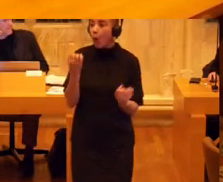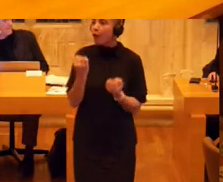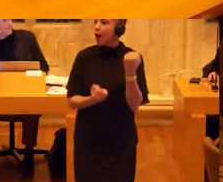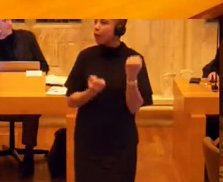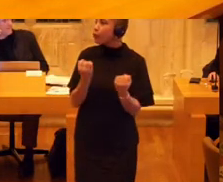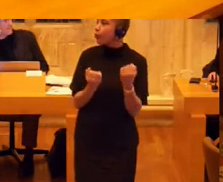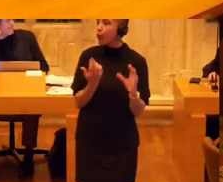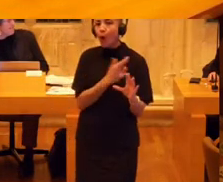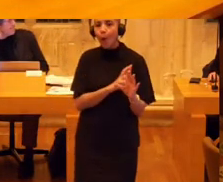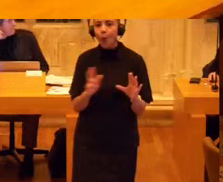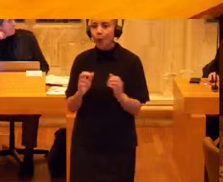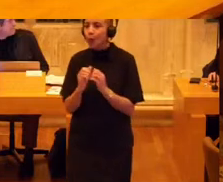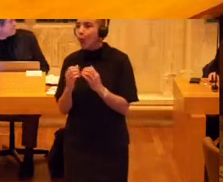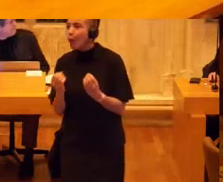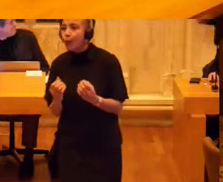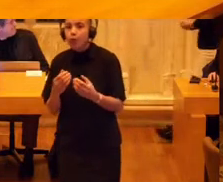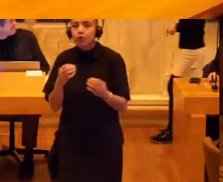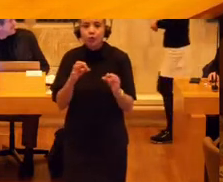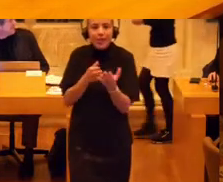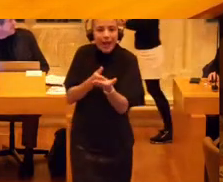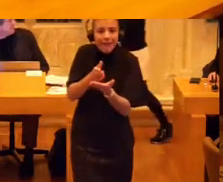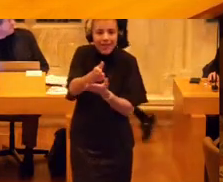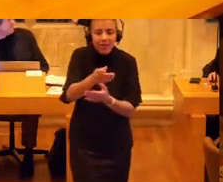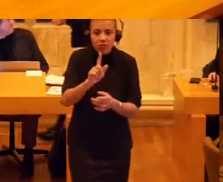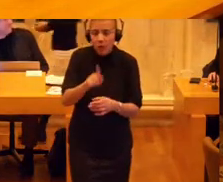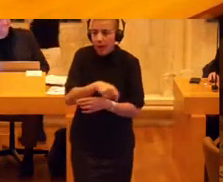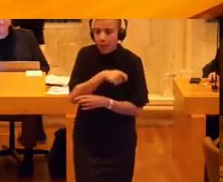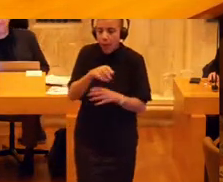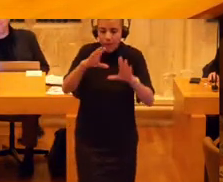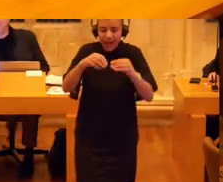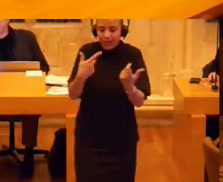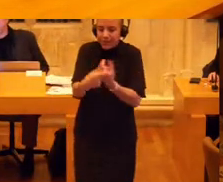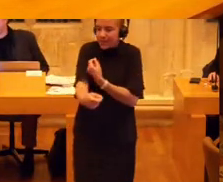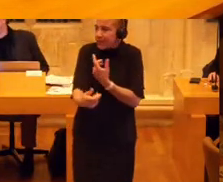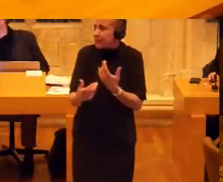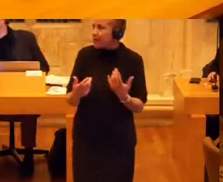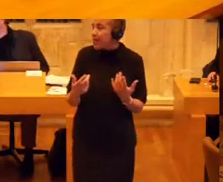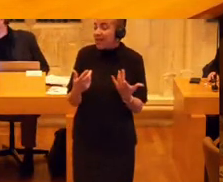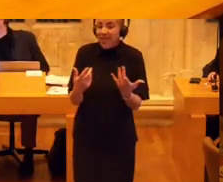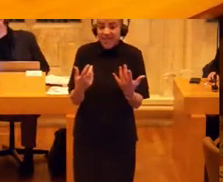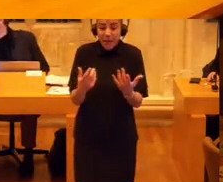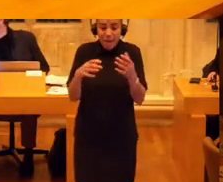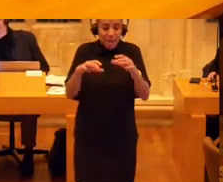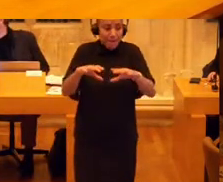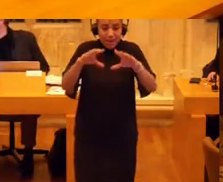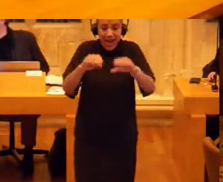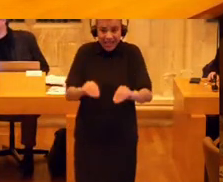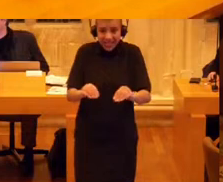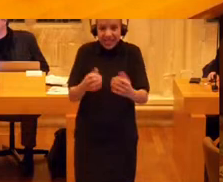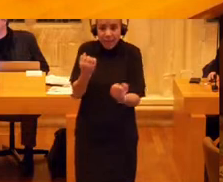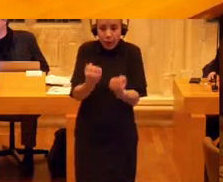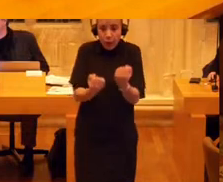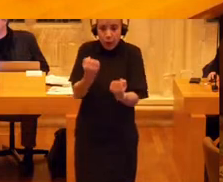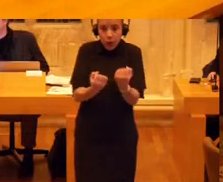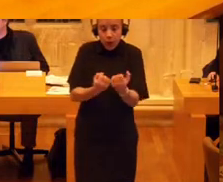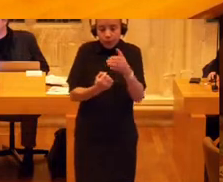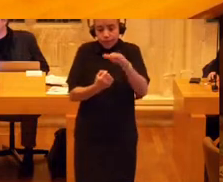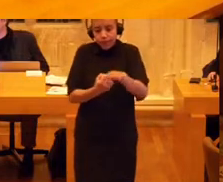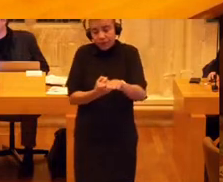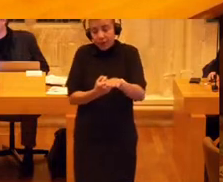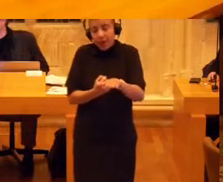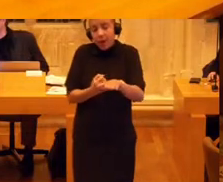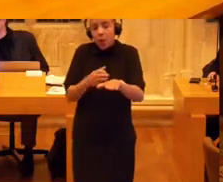vraiment de... La place de l'automobile est réduite mais sans